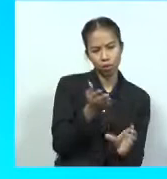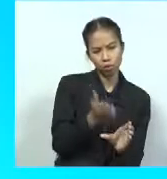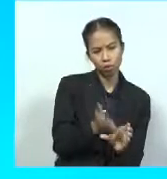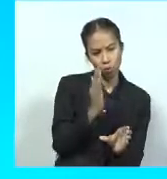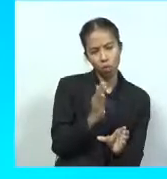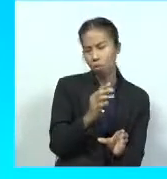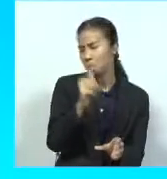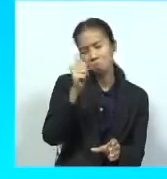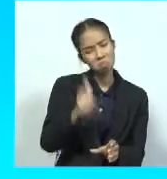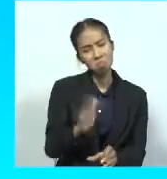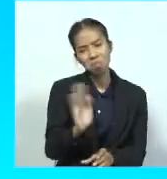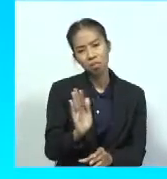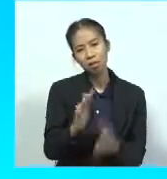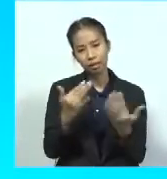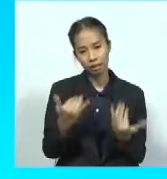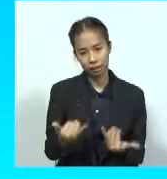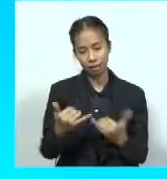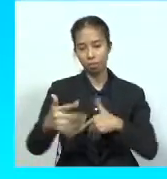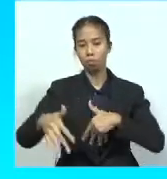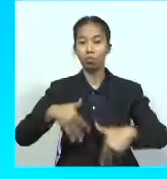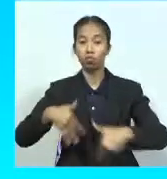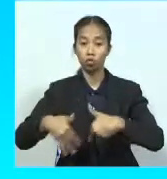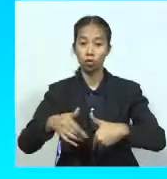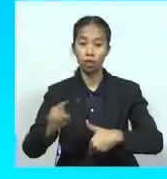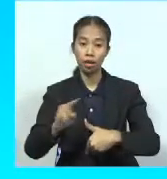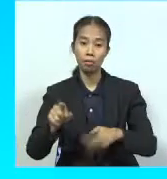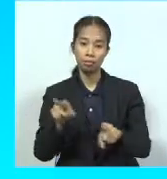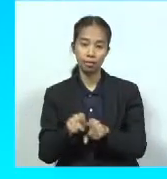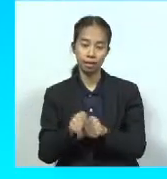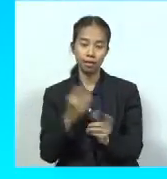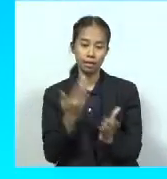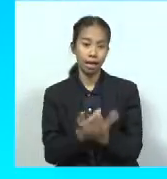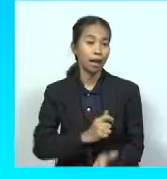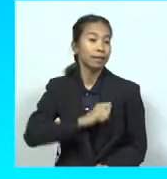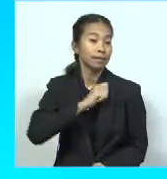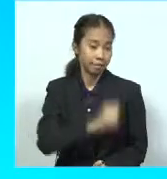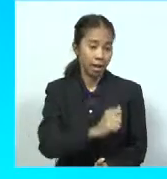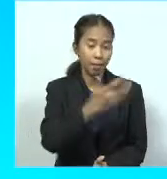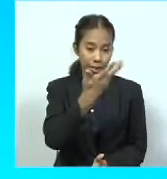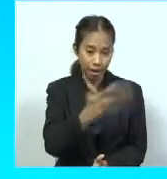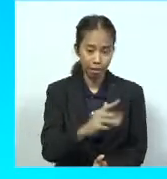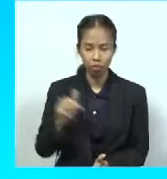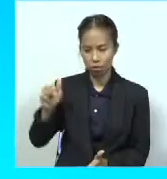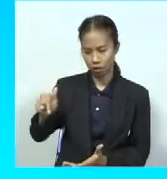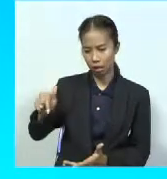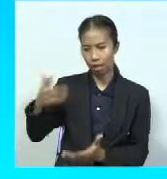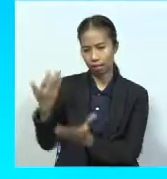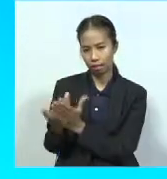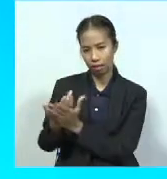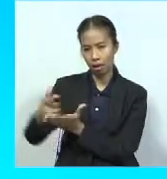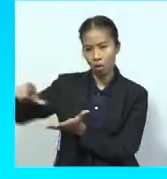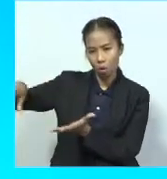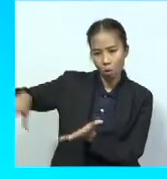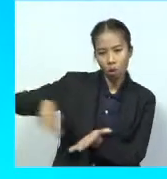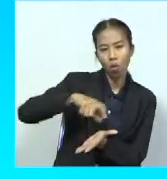ดได้โดยให้ประชาชนไปจ่ายค่าบริการไปก่อนนะคะจากนั้นเนี่ยกรมบัญชีกลางก็จะโอนเงินกลับคืน